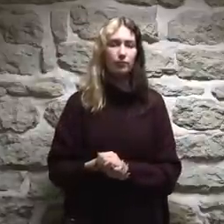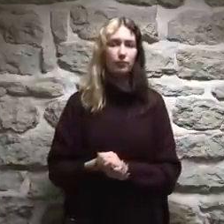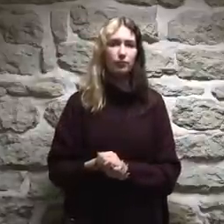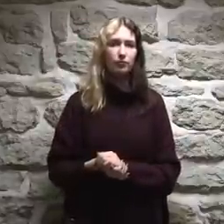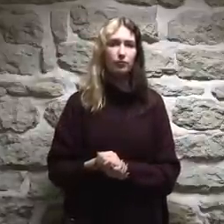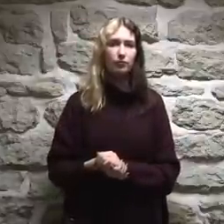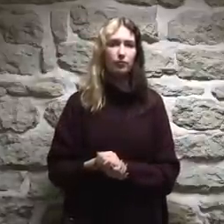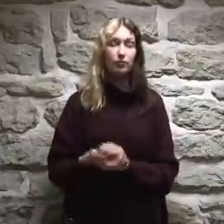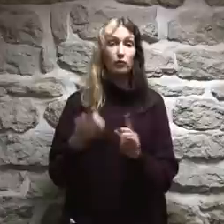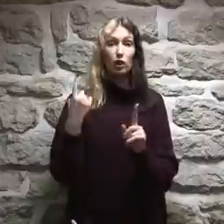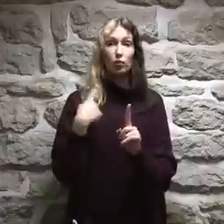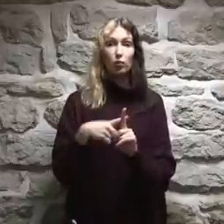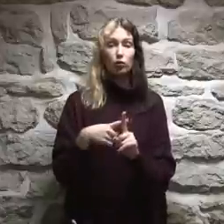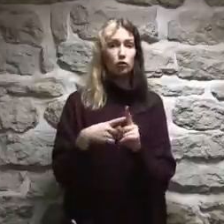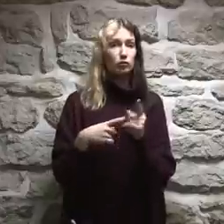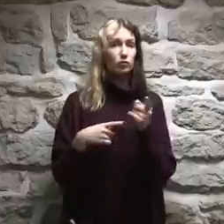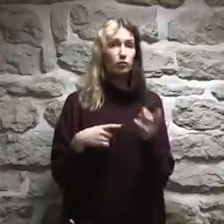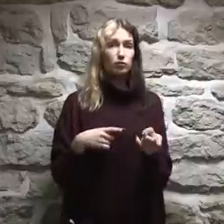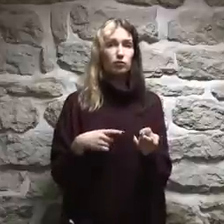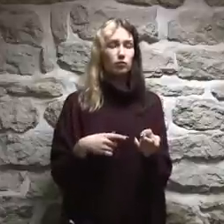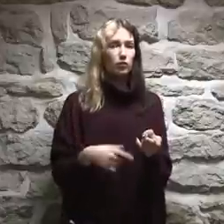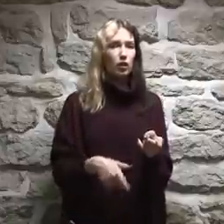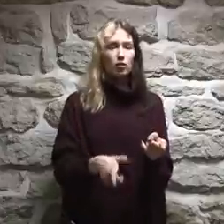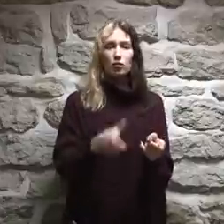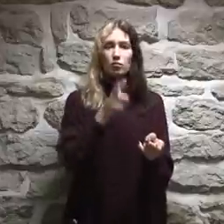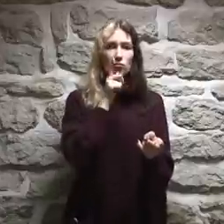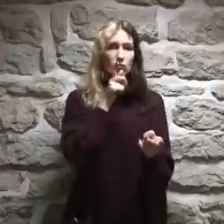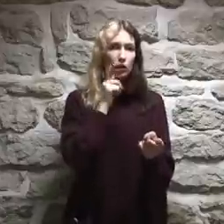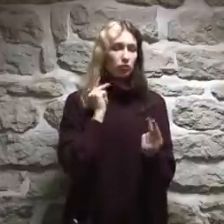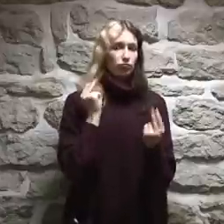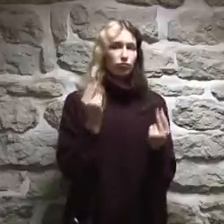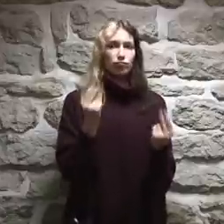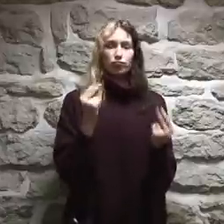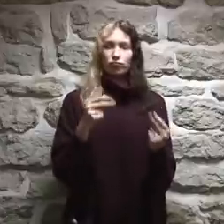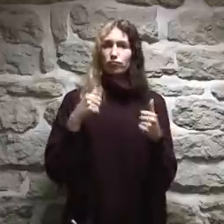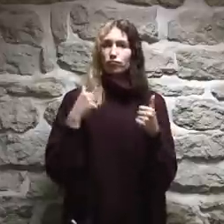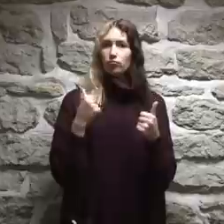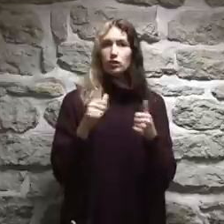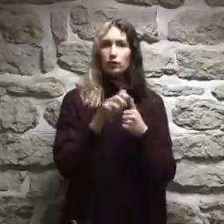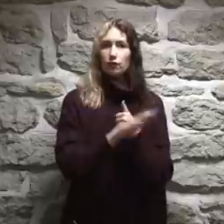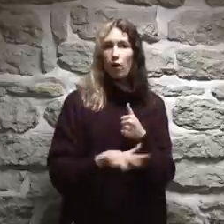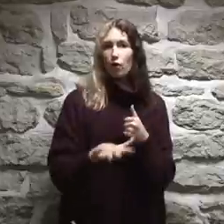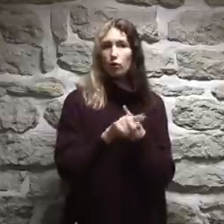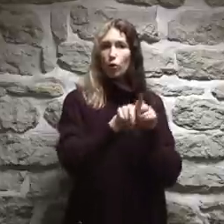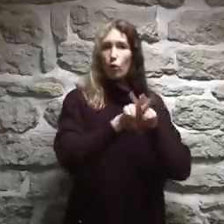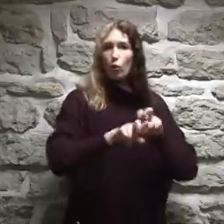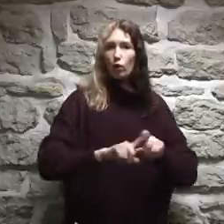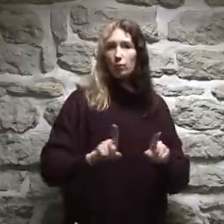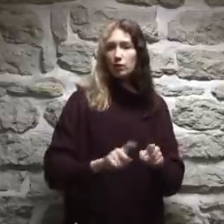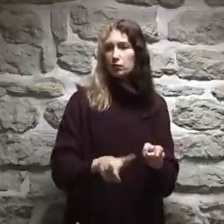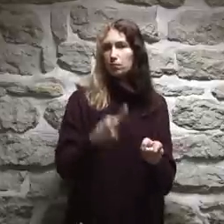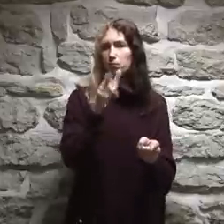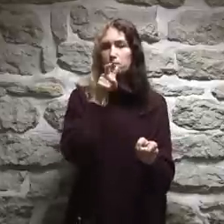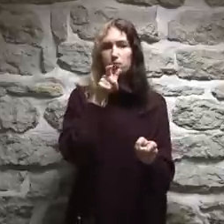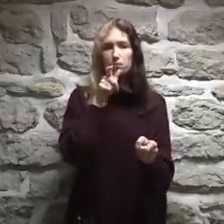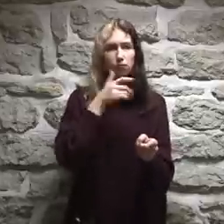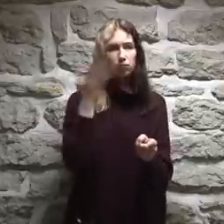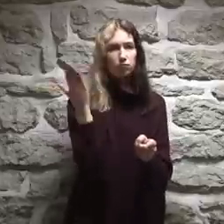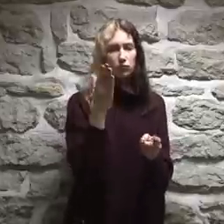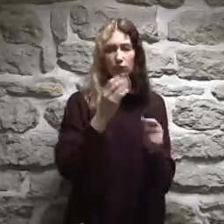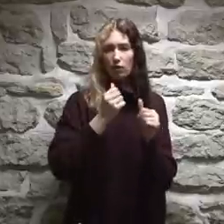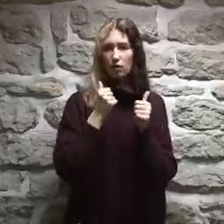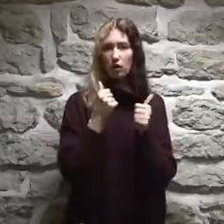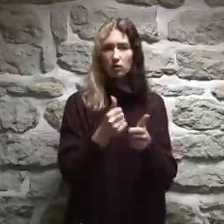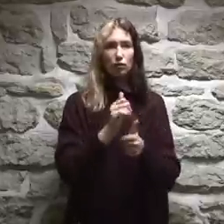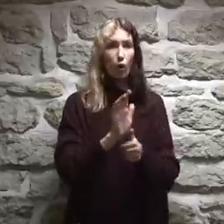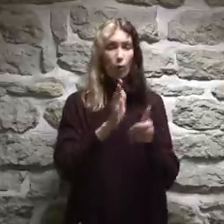väga värvikalt rääkinud sellest valdkonnast, mida ta uurib. See on hästi suur